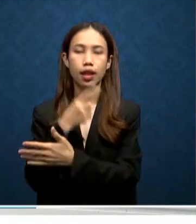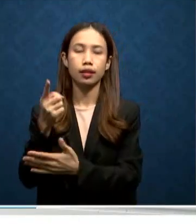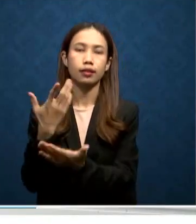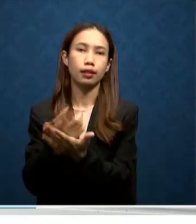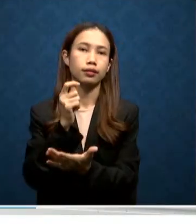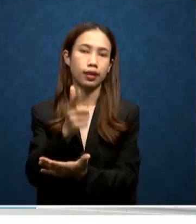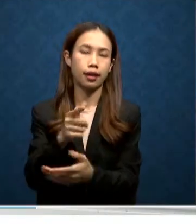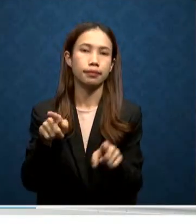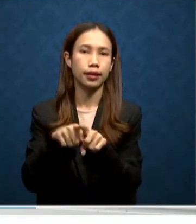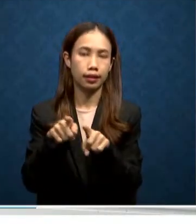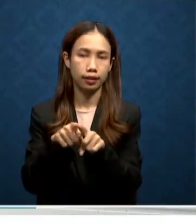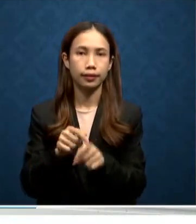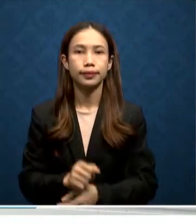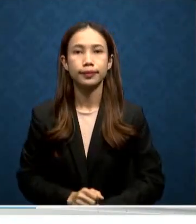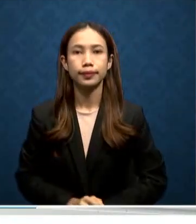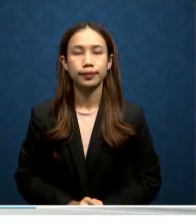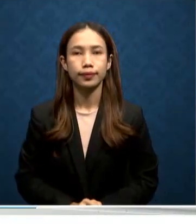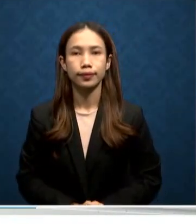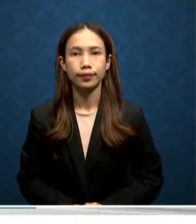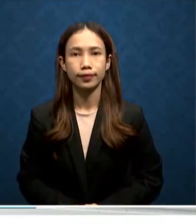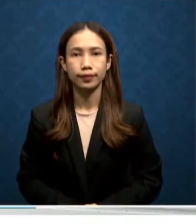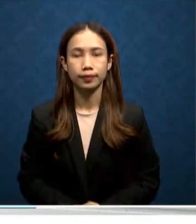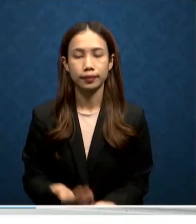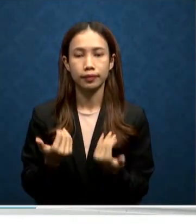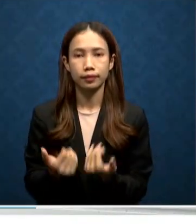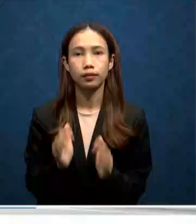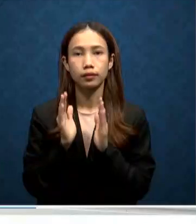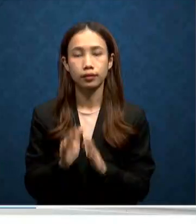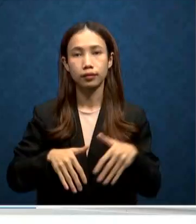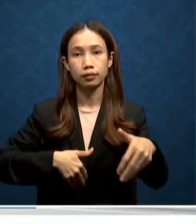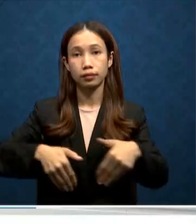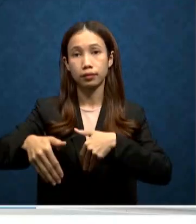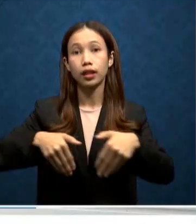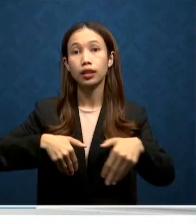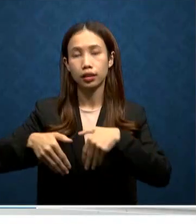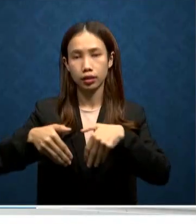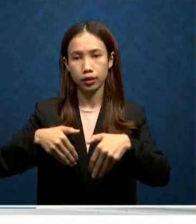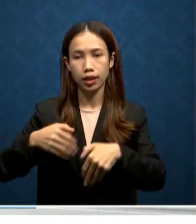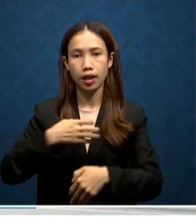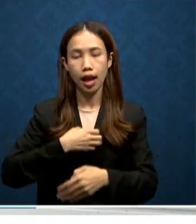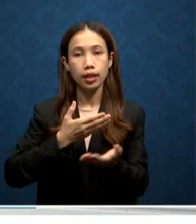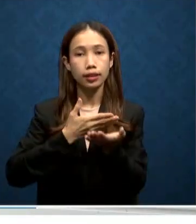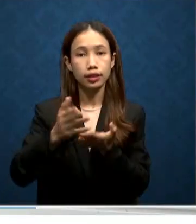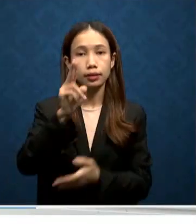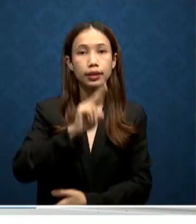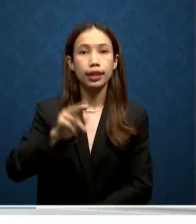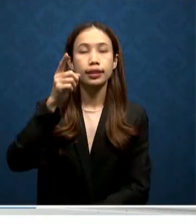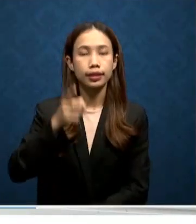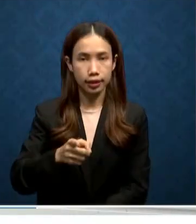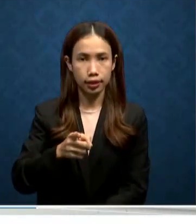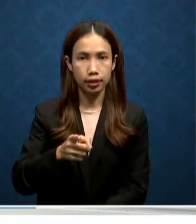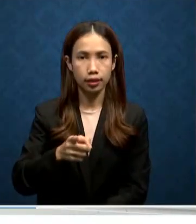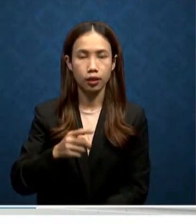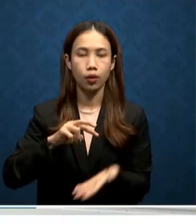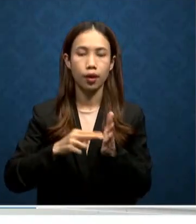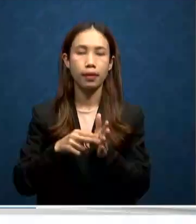ด้วยหลักตรงนี้เองทำให้ประชาชนที่มาประมูลเพื่อใช้งานจริงๆเนี่ยสามารถที่จะ